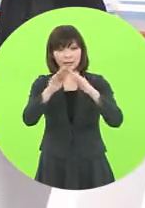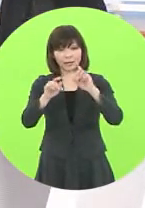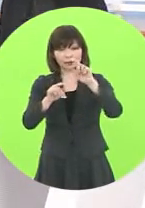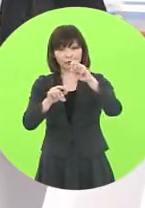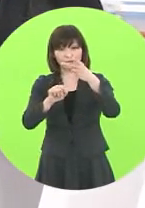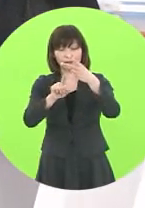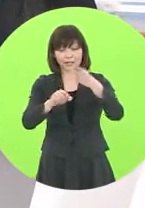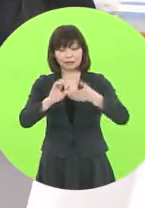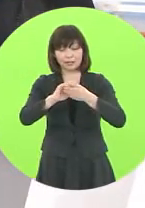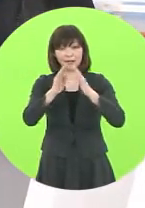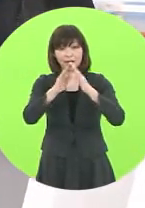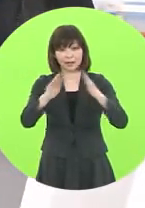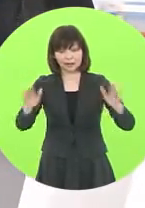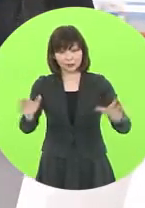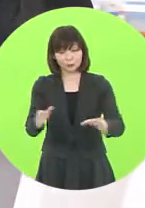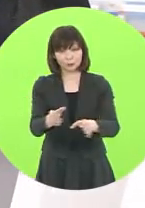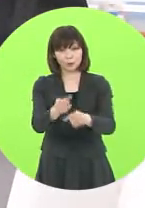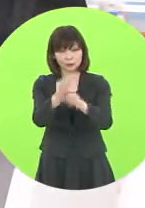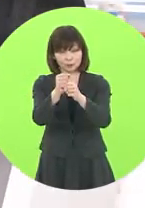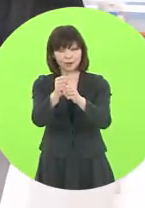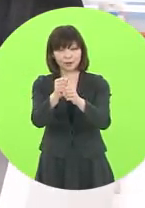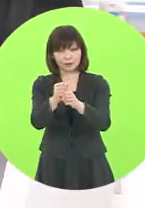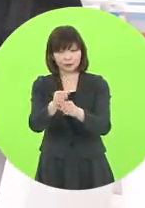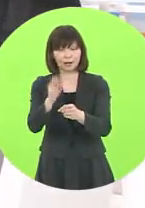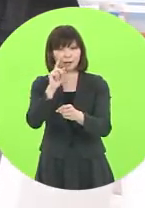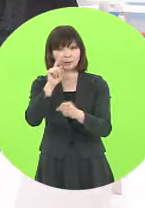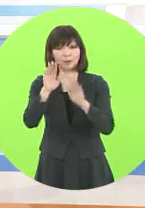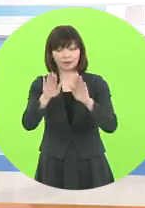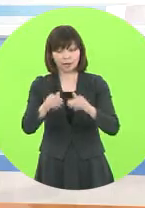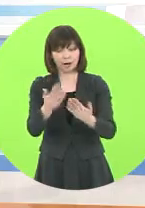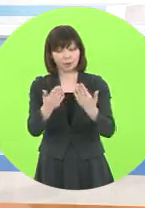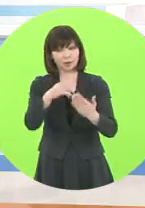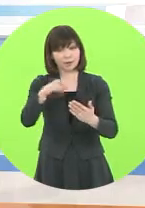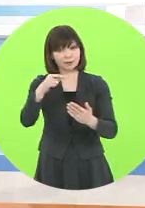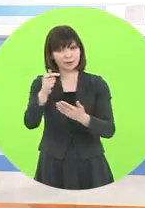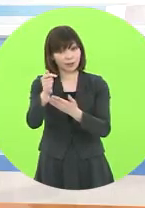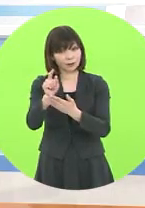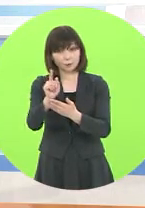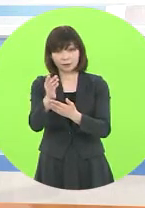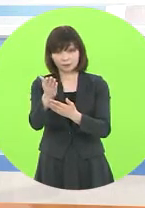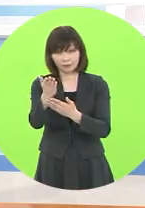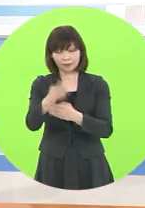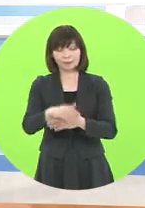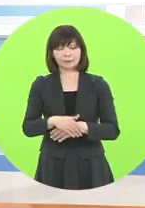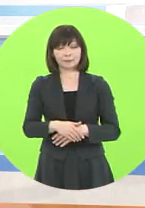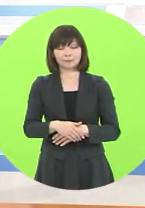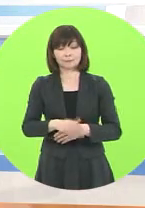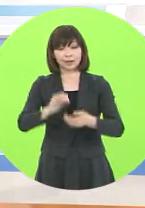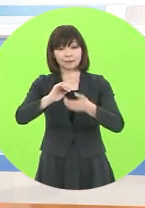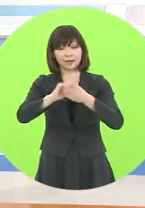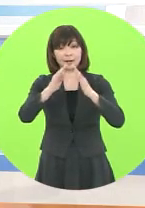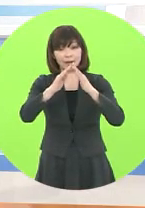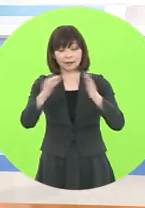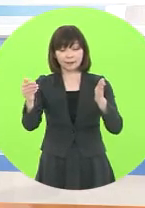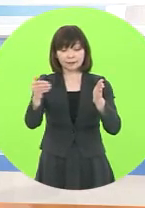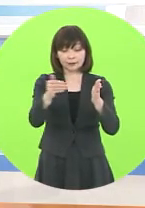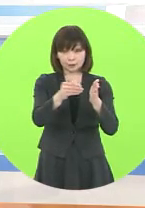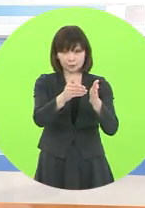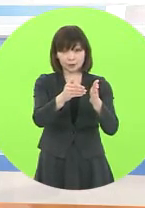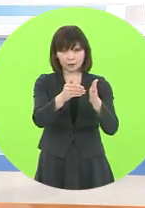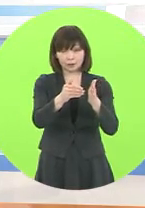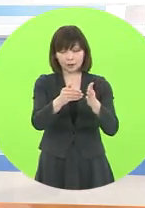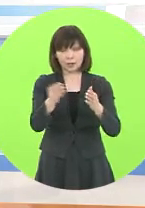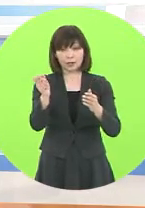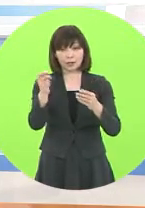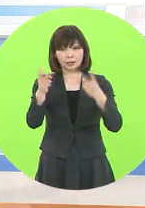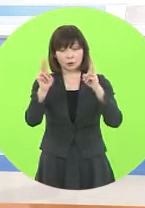定例会の様子をまとめてご覧いただきました。森部先生、いかがでしたか。 はい、定例会の最終日には広島